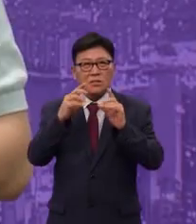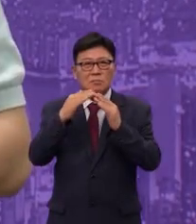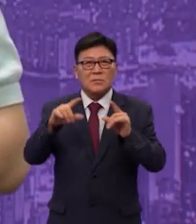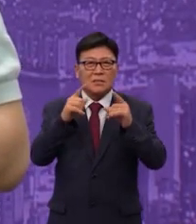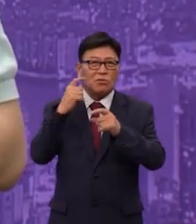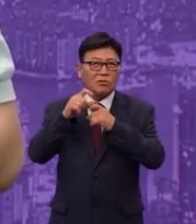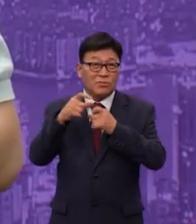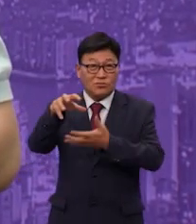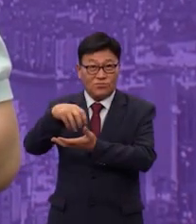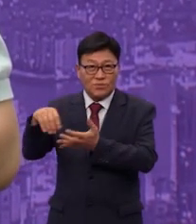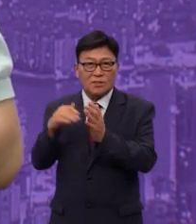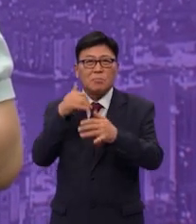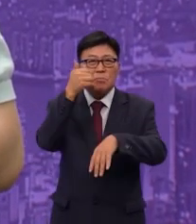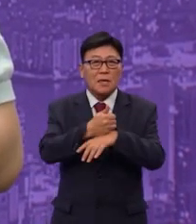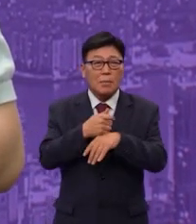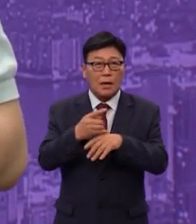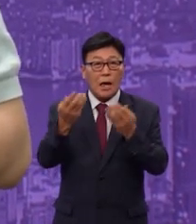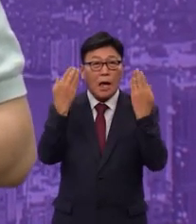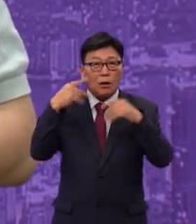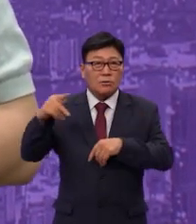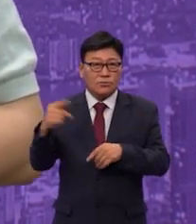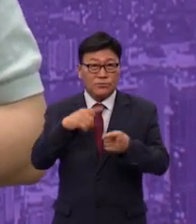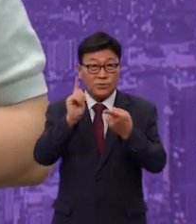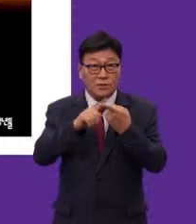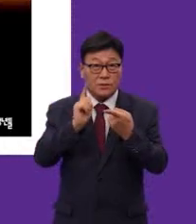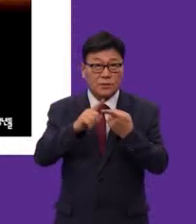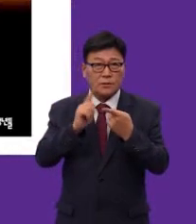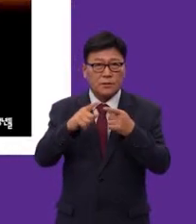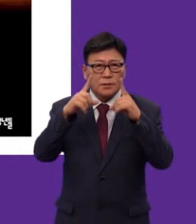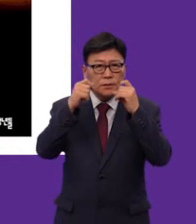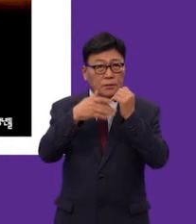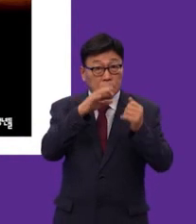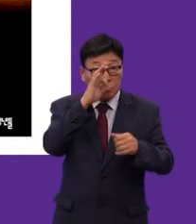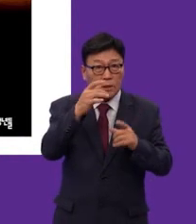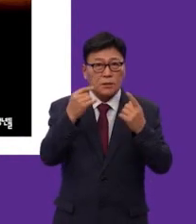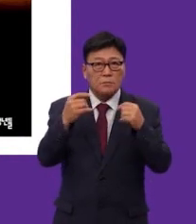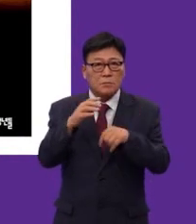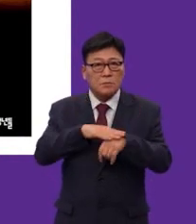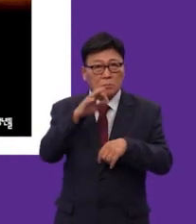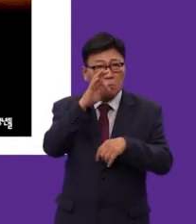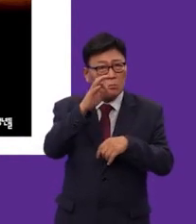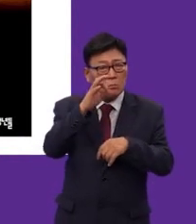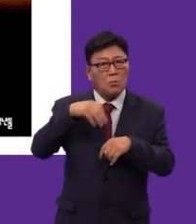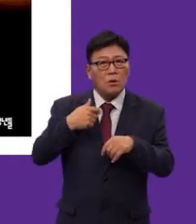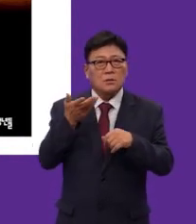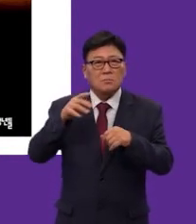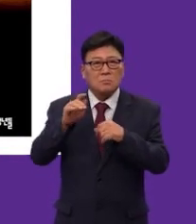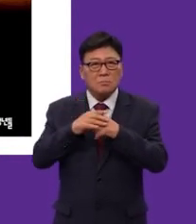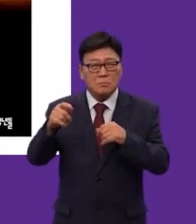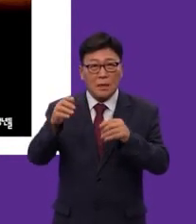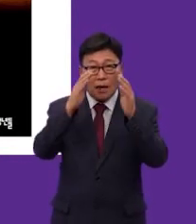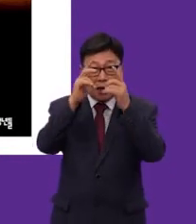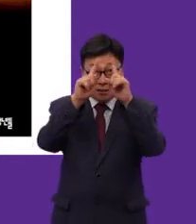했습니다. 마지막으로 학자금 대출 편에서는 사진에 보시면 잘 보이는지는 모르겠는데